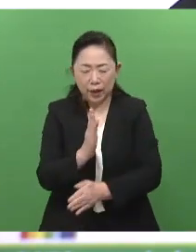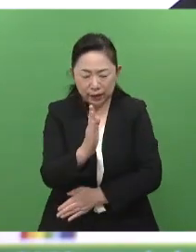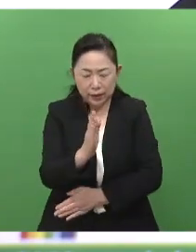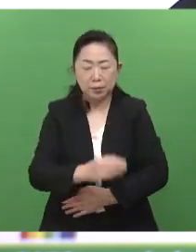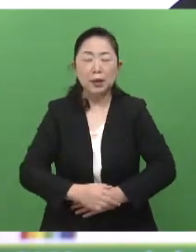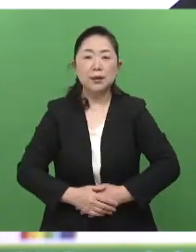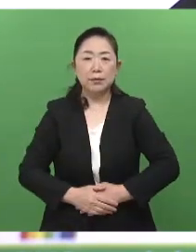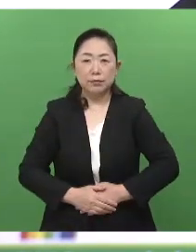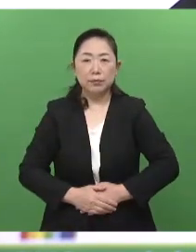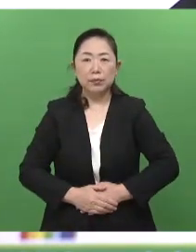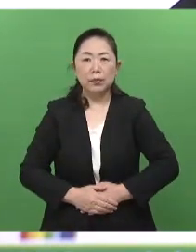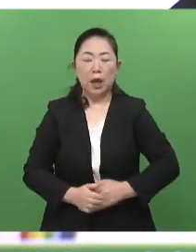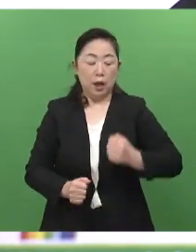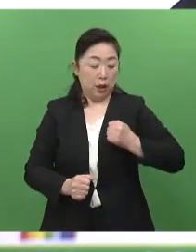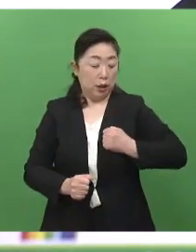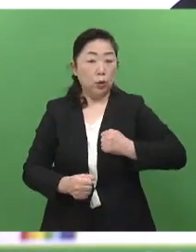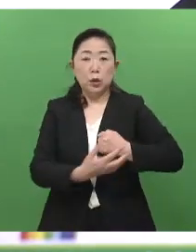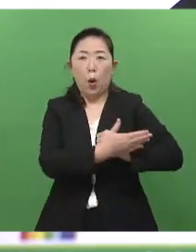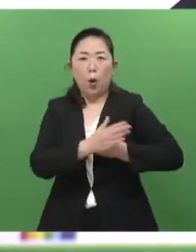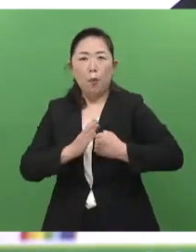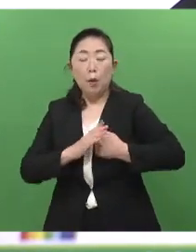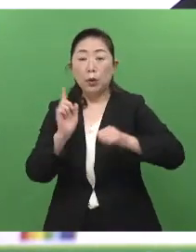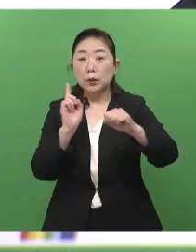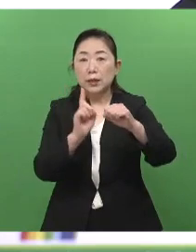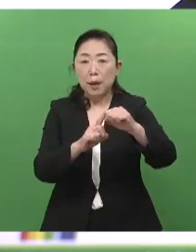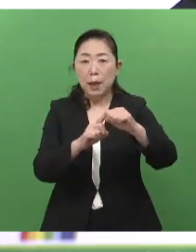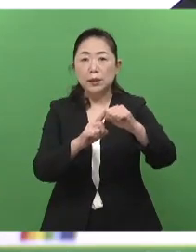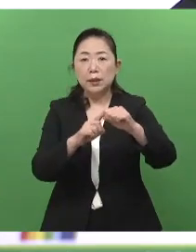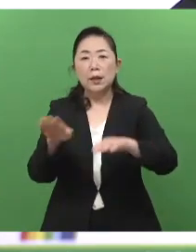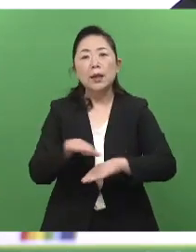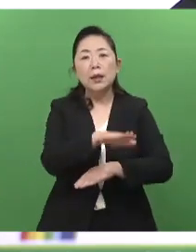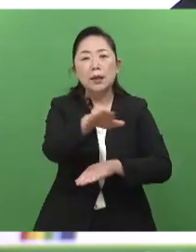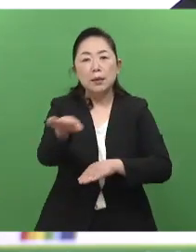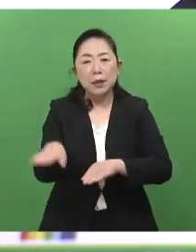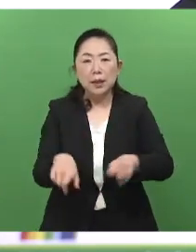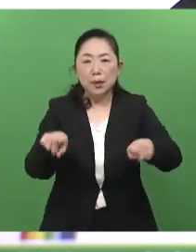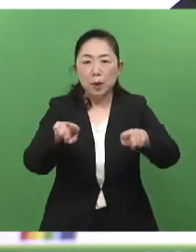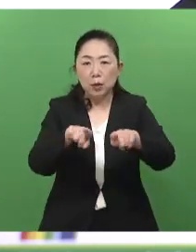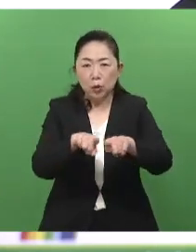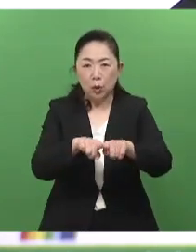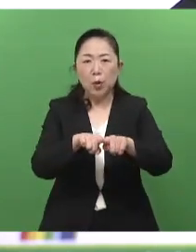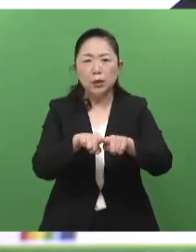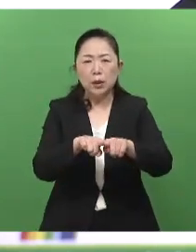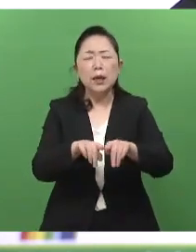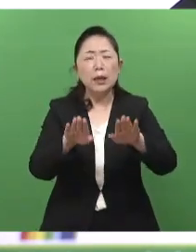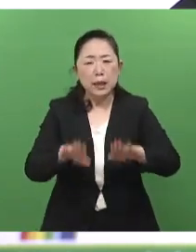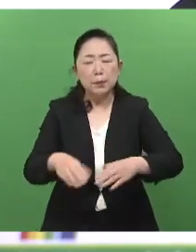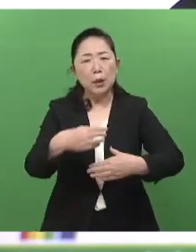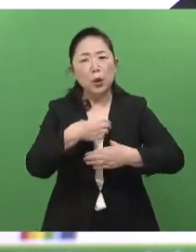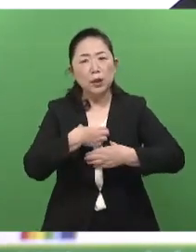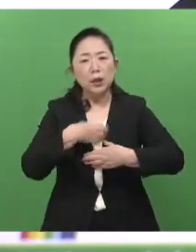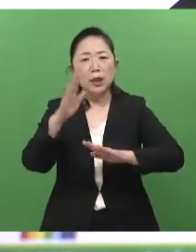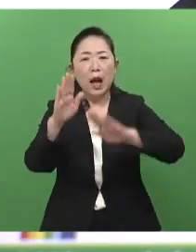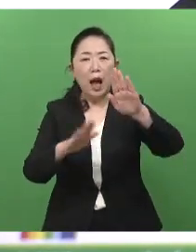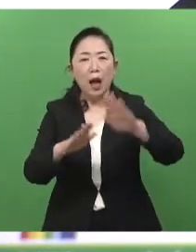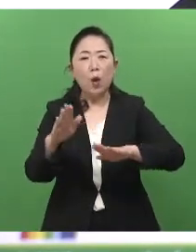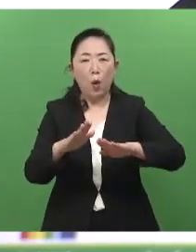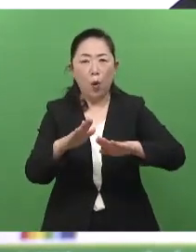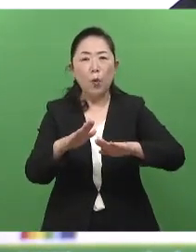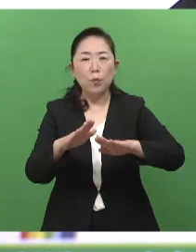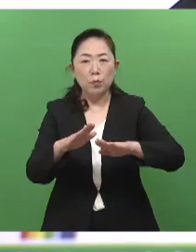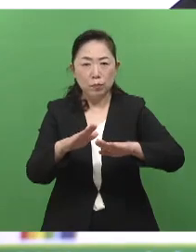。命を守るために皆様とこの危機感を共有したい、そしてみんな